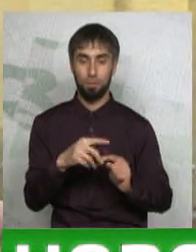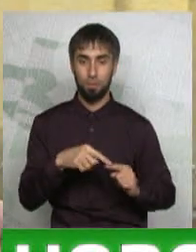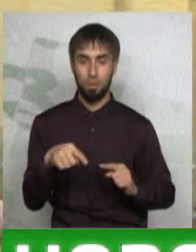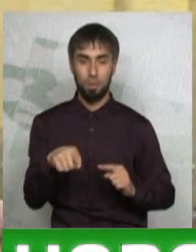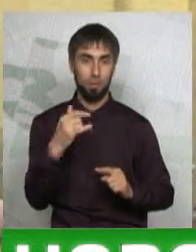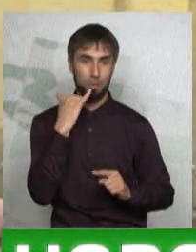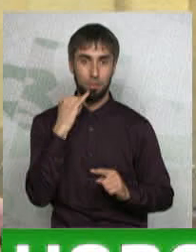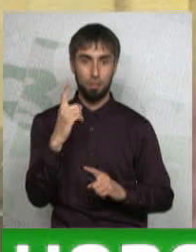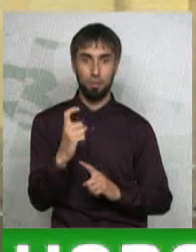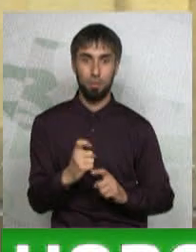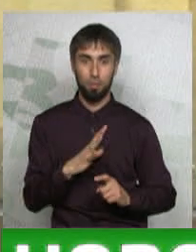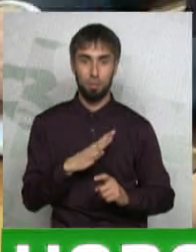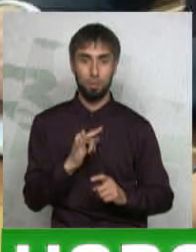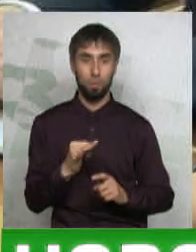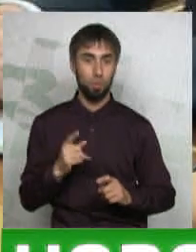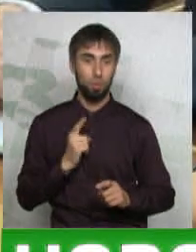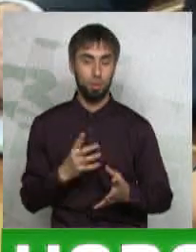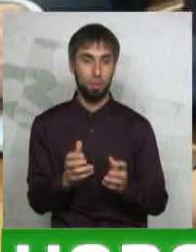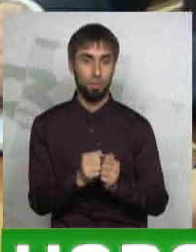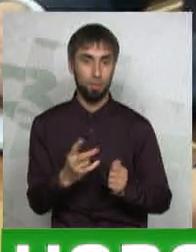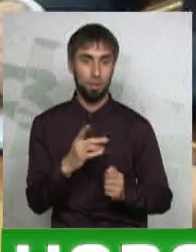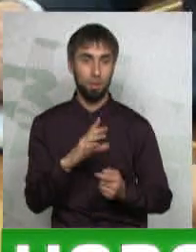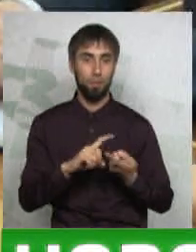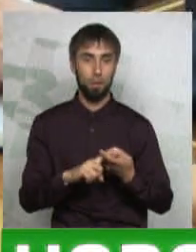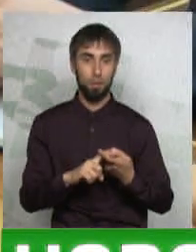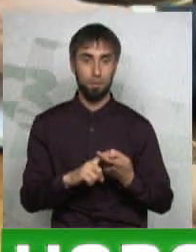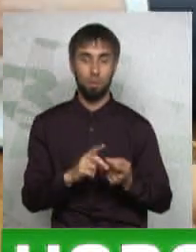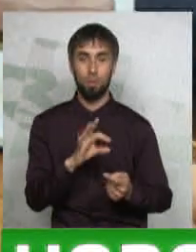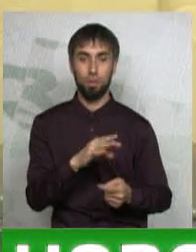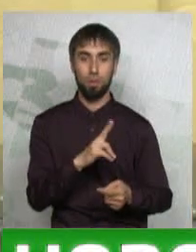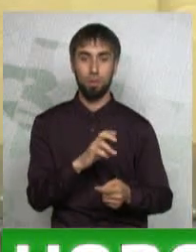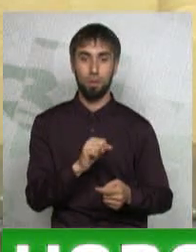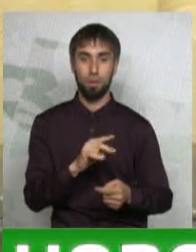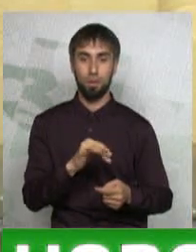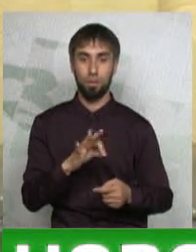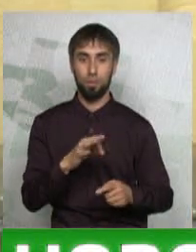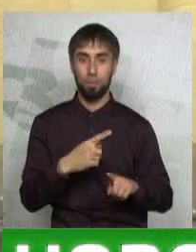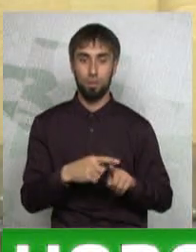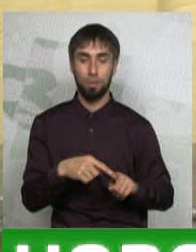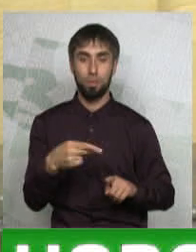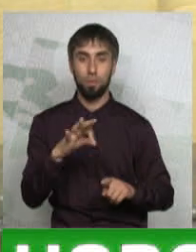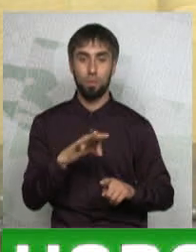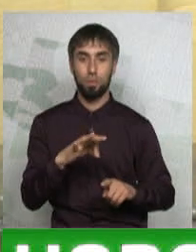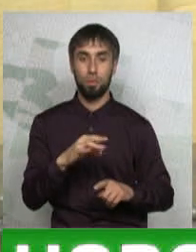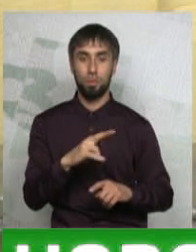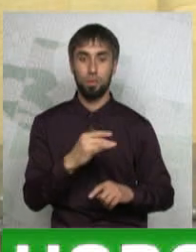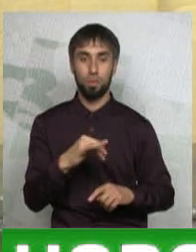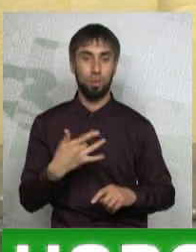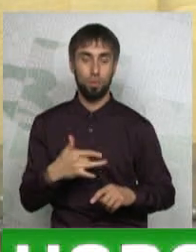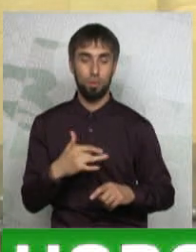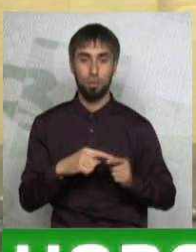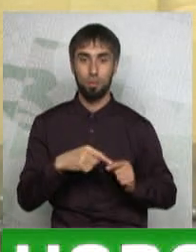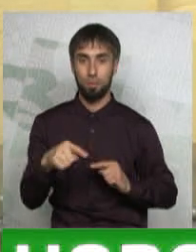все теряется. И ждешь, ловишь там, почему там от Кантышева перекрестка до Нижних Очелков